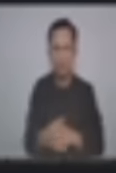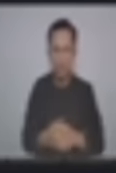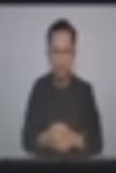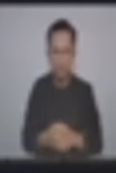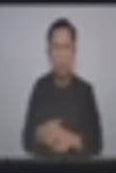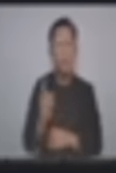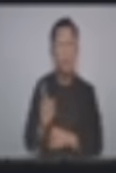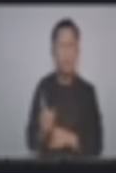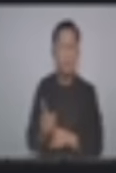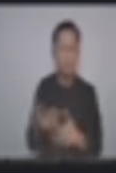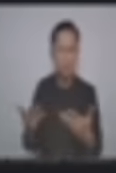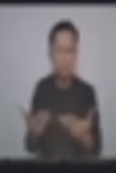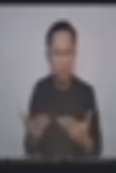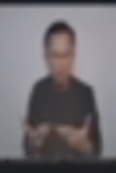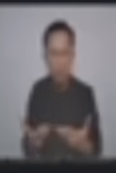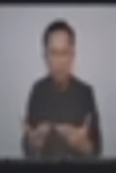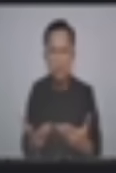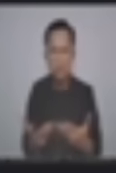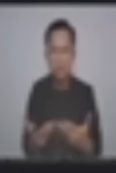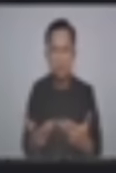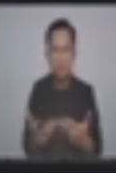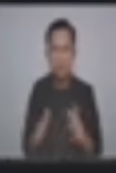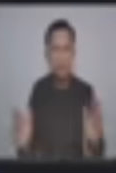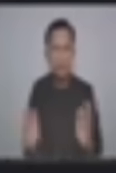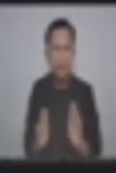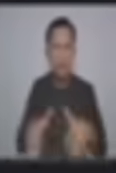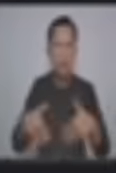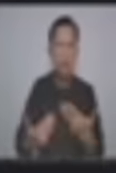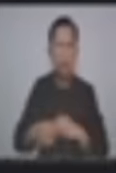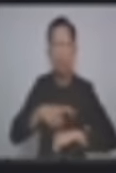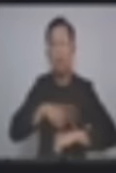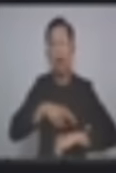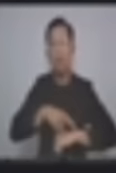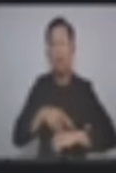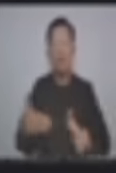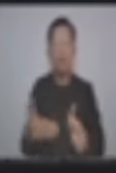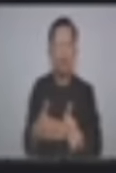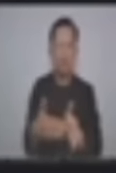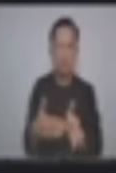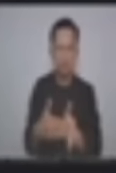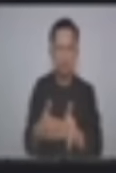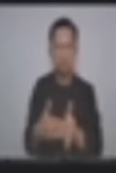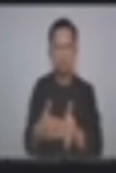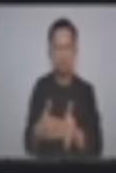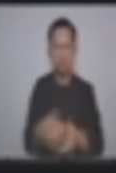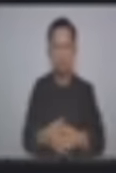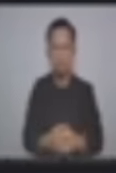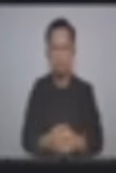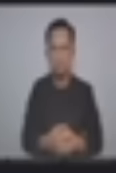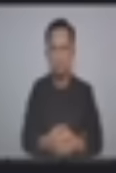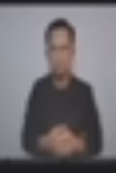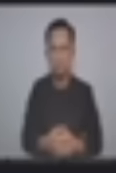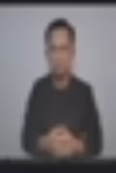terjadinya masalah dimaksud adalah singkat atau terbatasnya Waktu penyelesaian masalah hukum di masing-masing tahapan apa